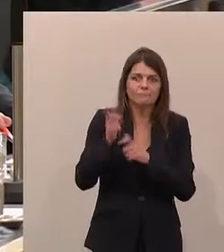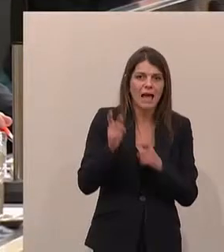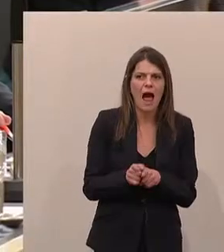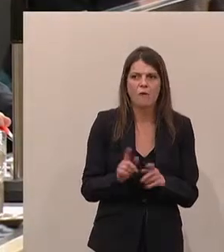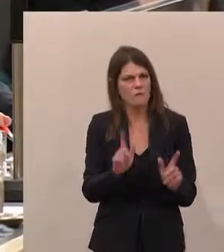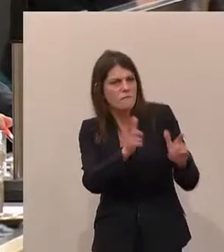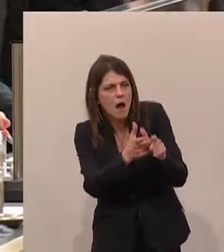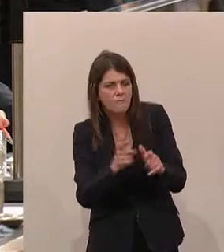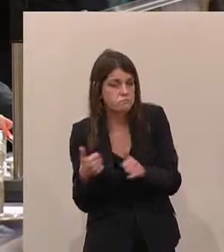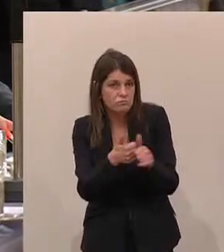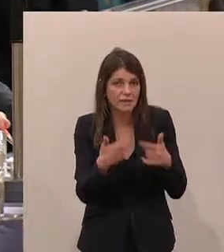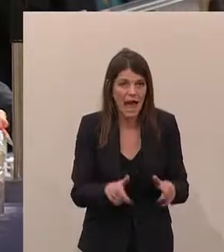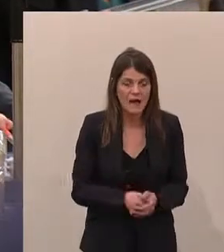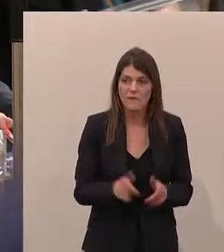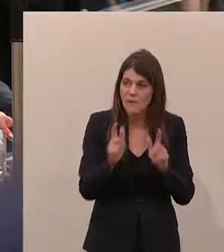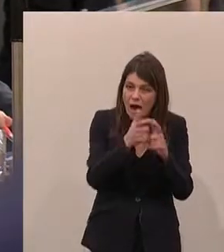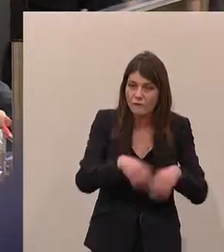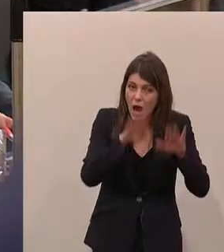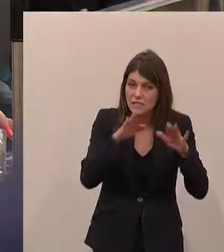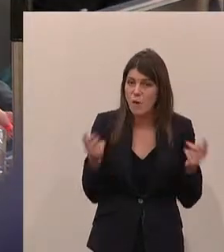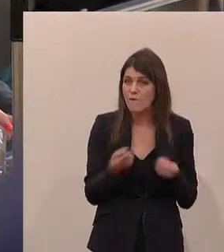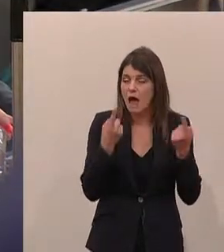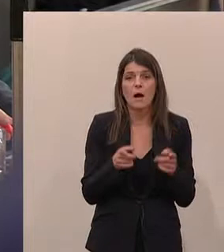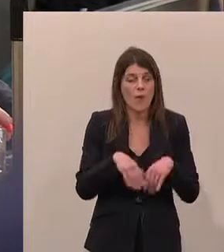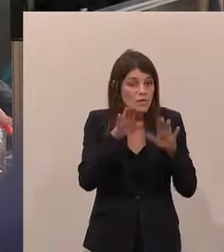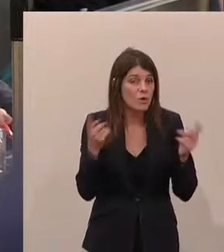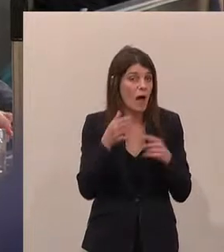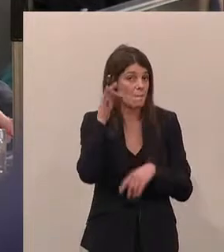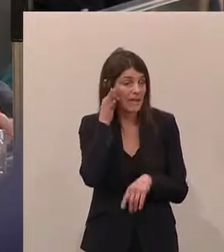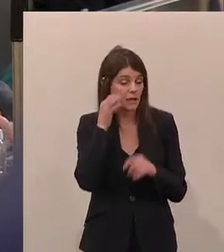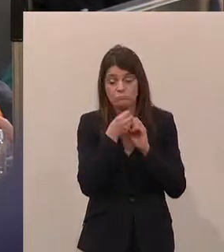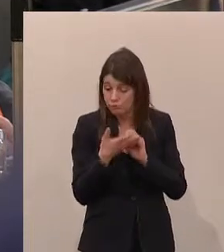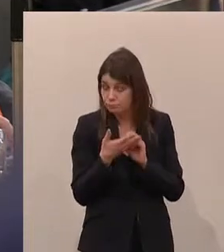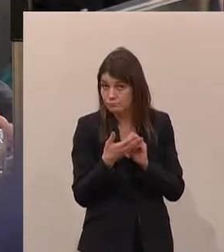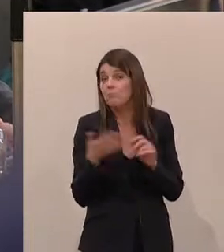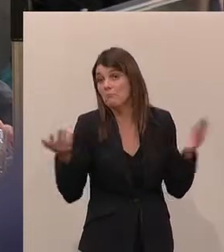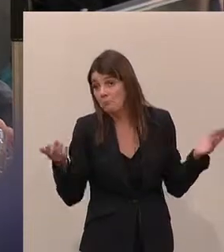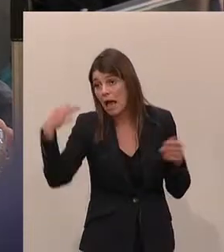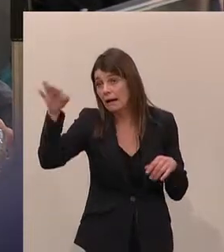zu Verhaftungen von Asylwerbern oder Asylwerberinnen und,